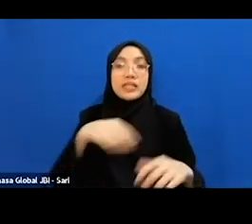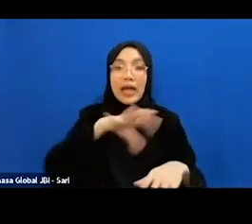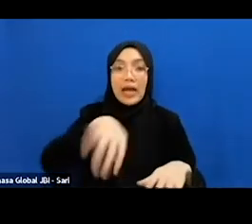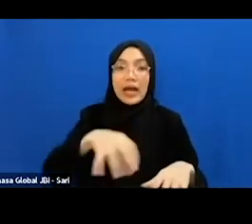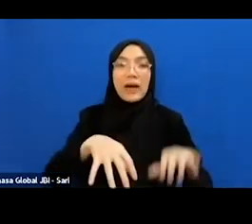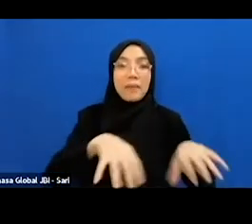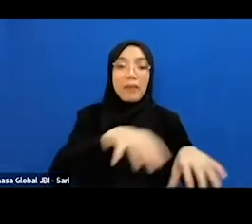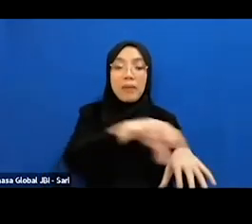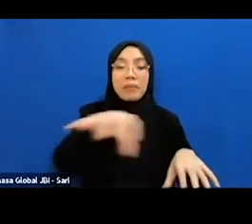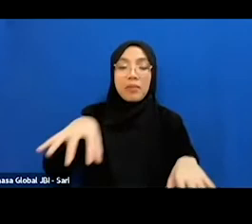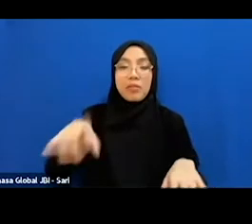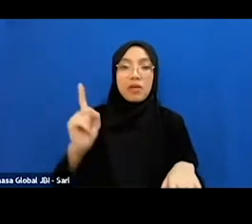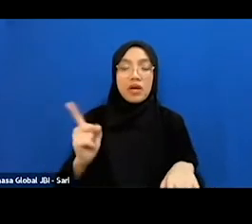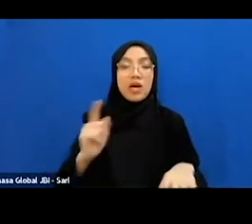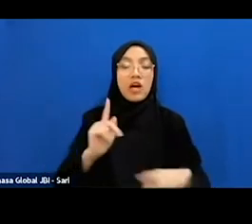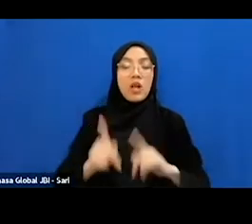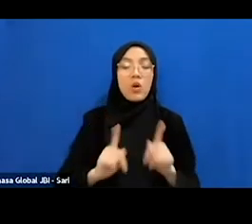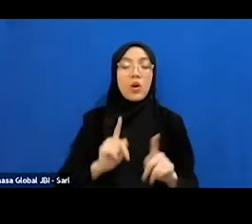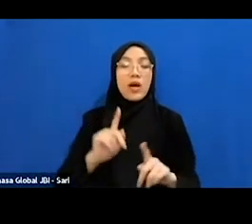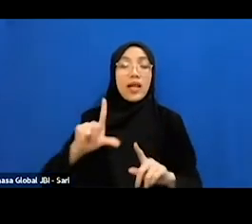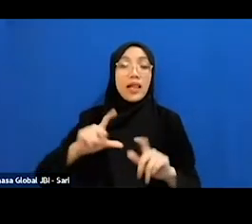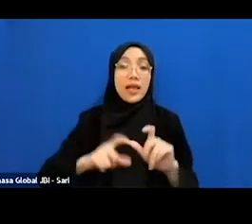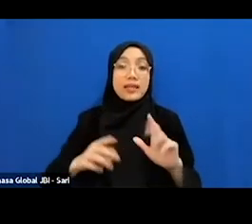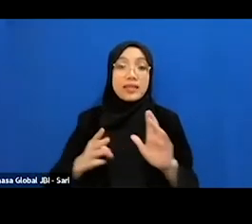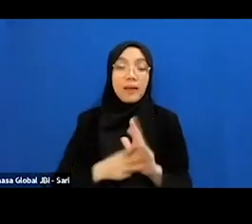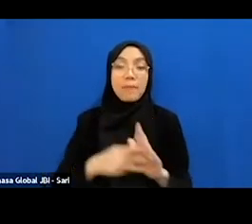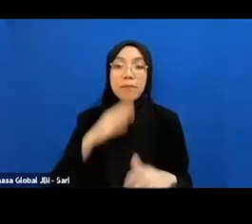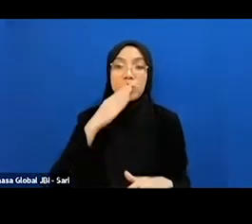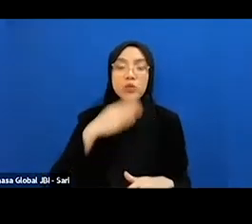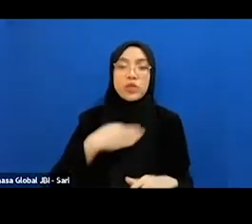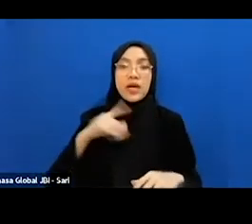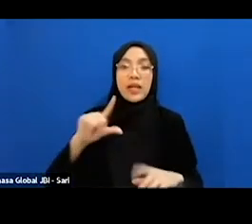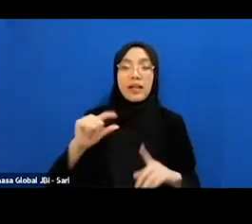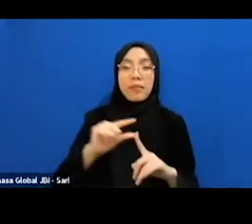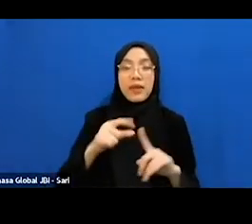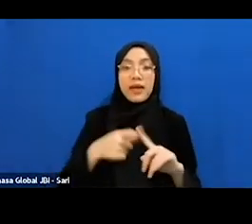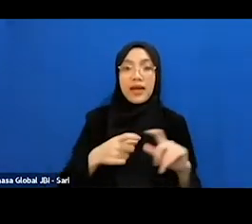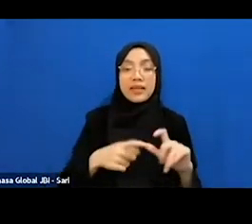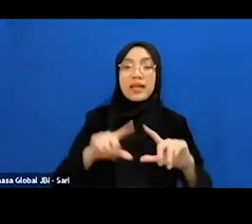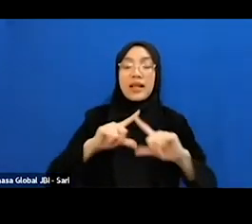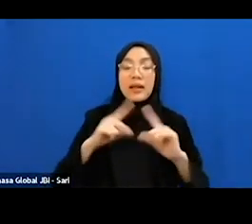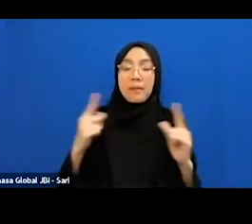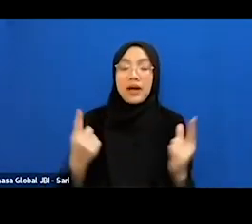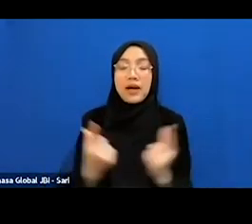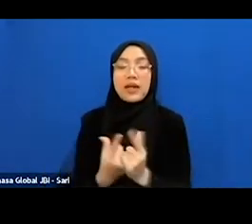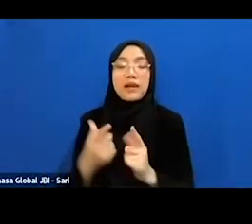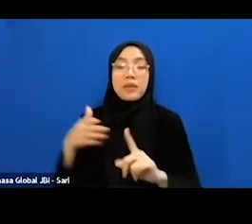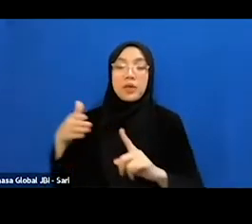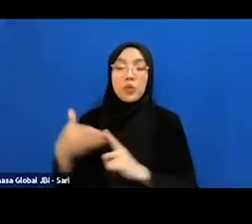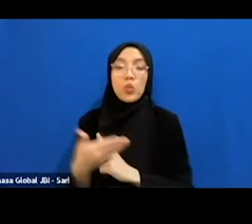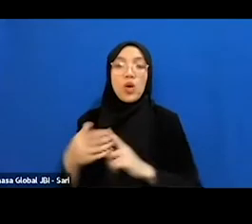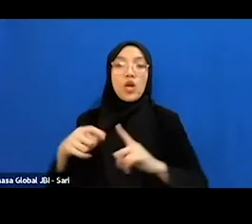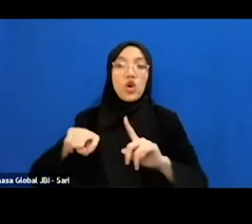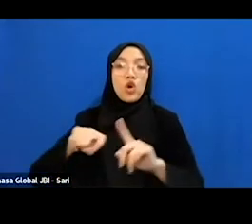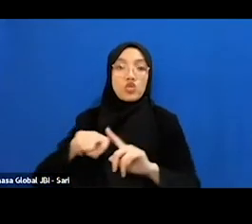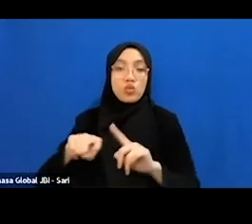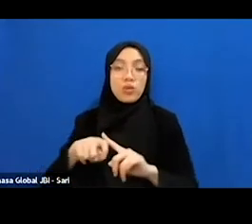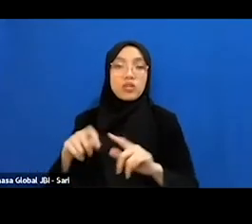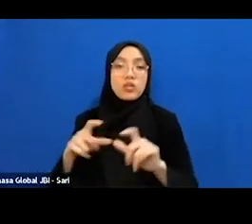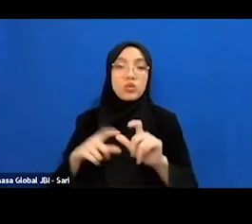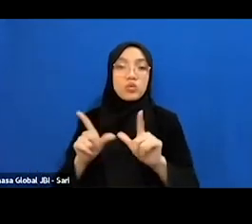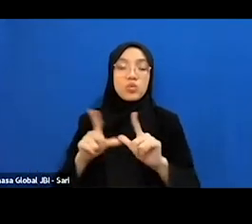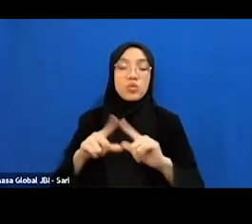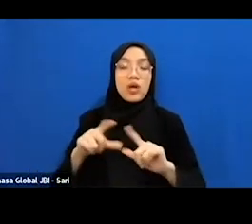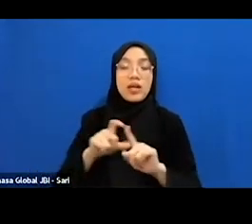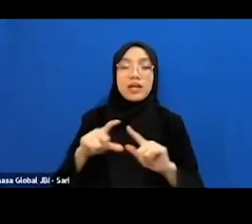LSM kita nama punya namanya lpksm lembaga perlindungan konsumen swadaya masyarakat dan diet seluruh Indonesia